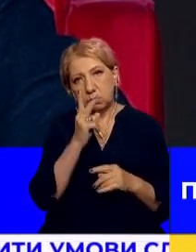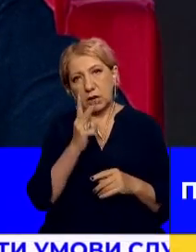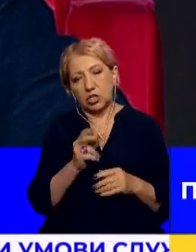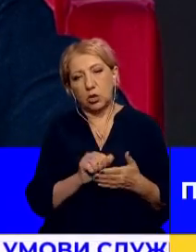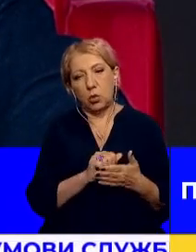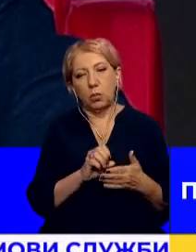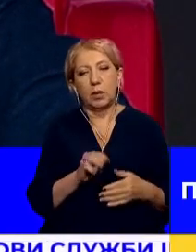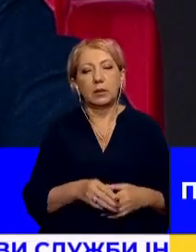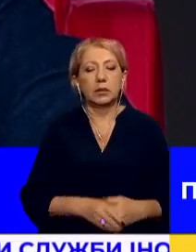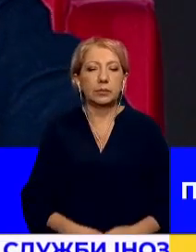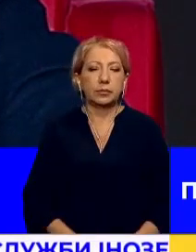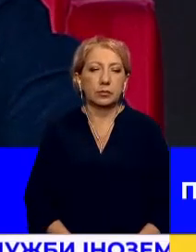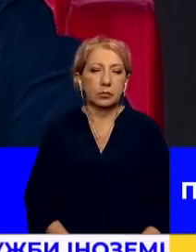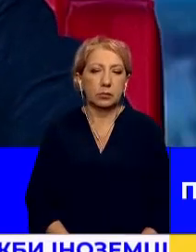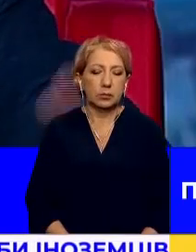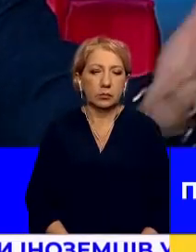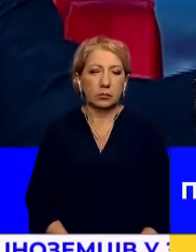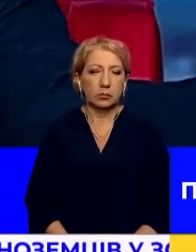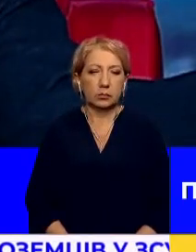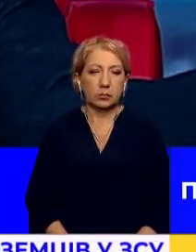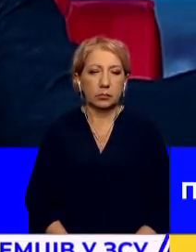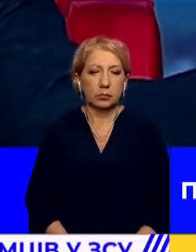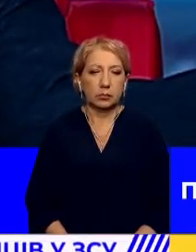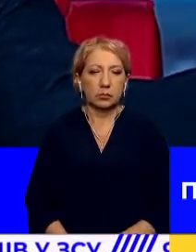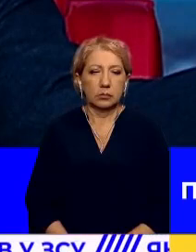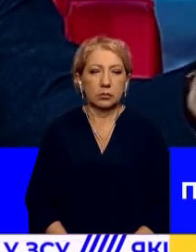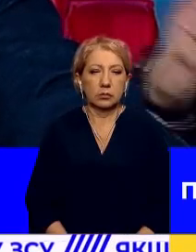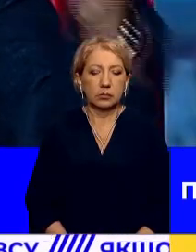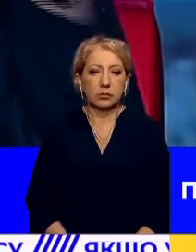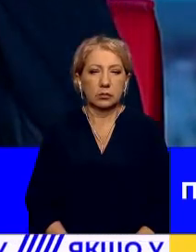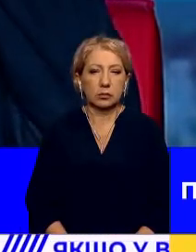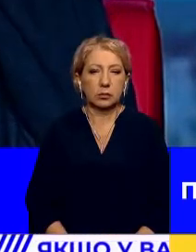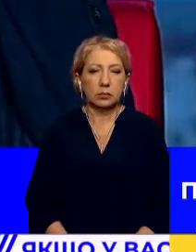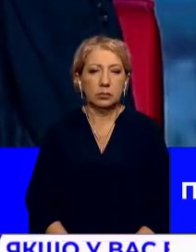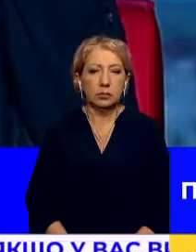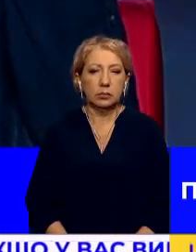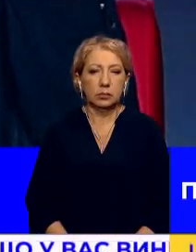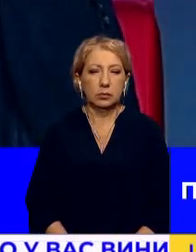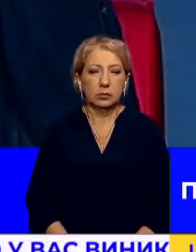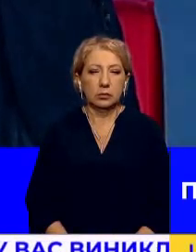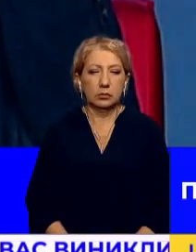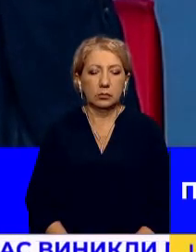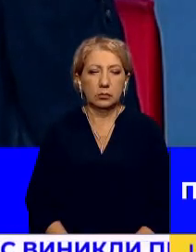покажіть документ, щоб ви не перезаразили, бо ви бачите, яка ситуація. А яка ж